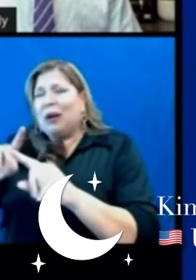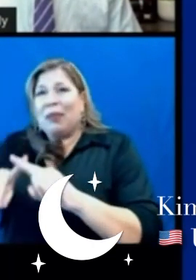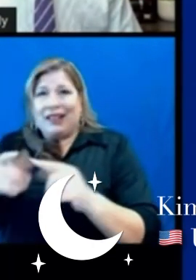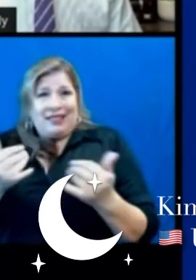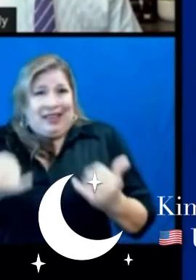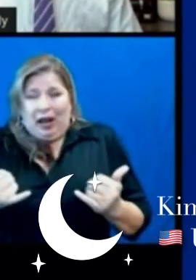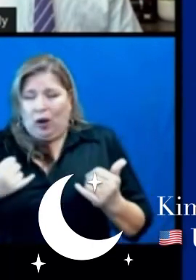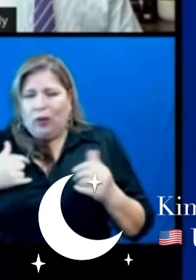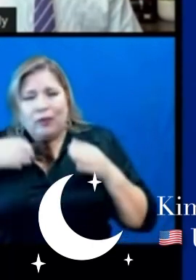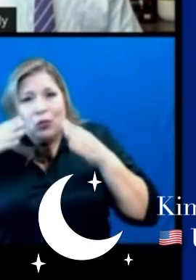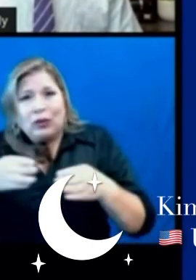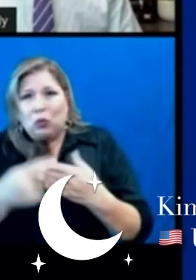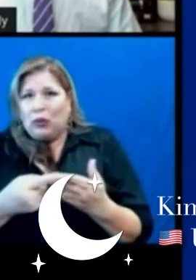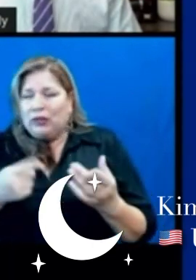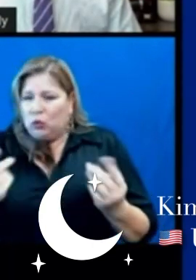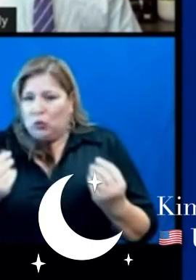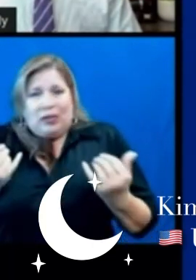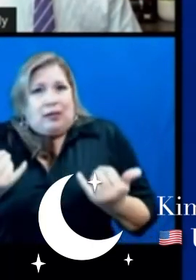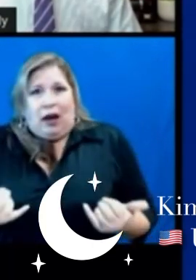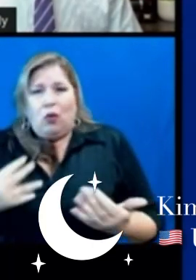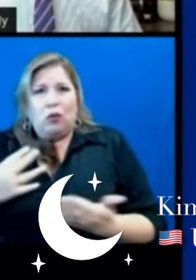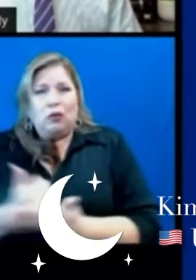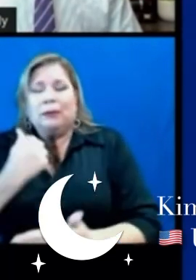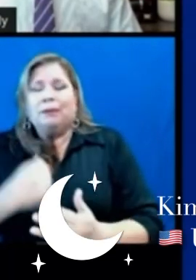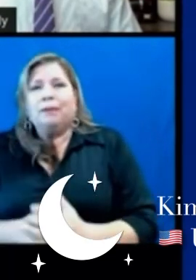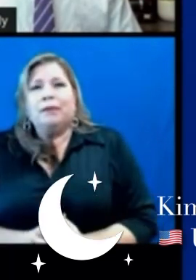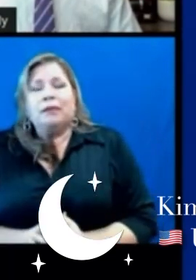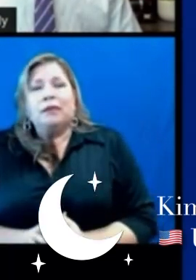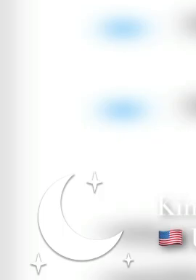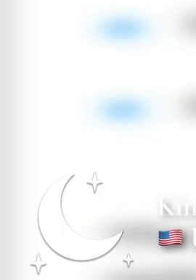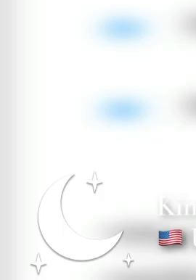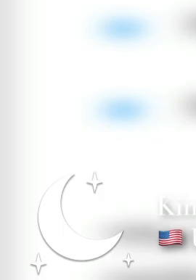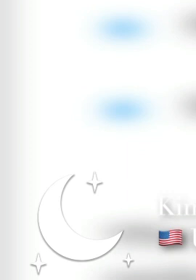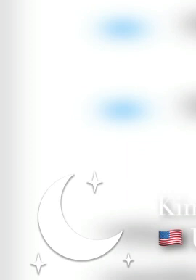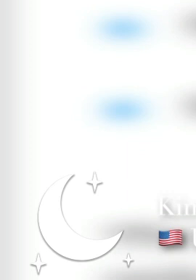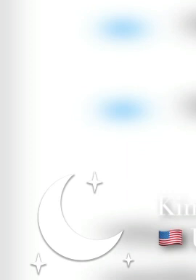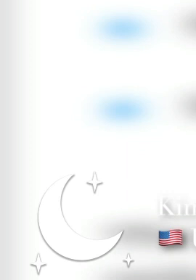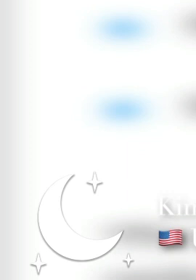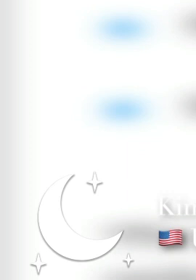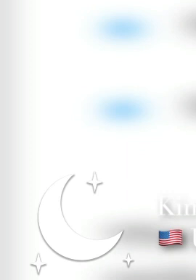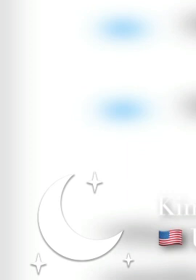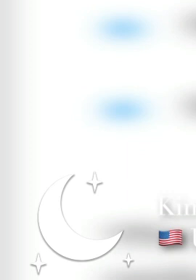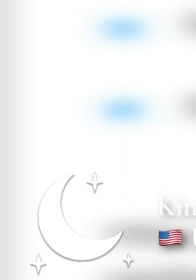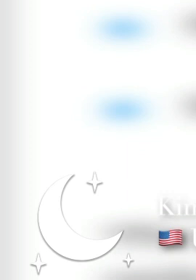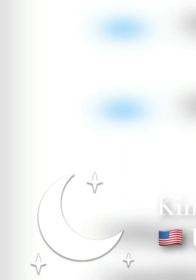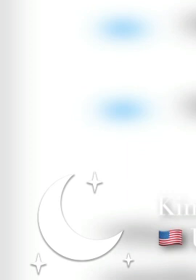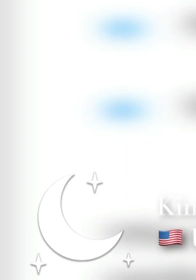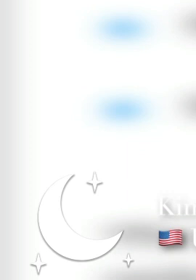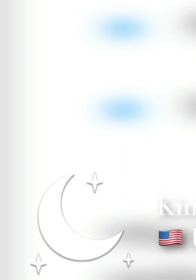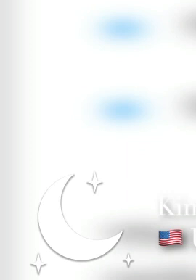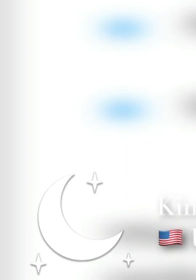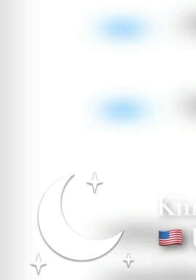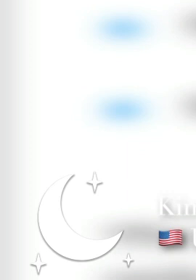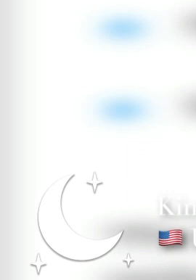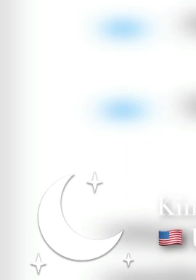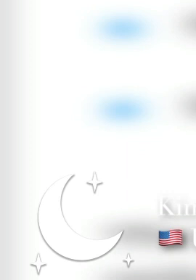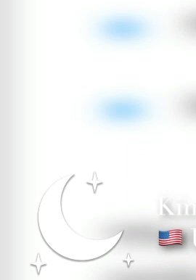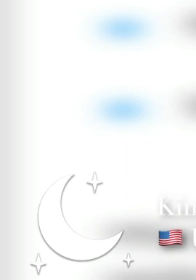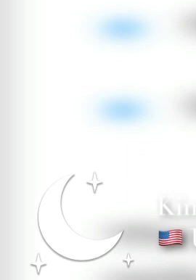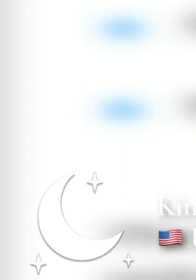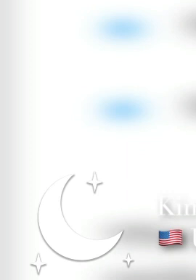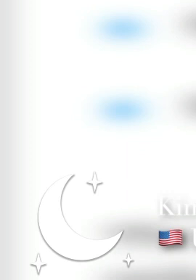Khách hàng bên trong và ông còn nói thêm cơ sở hạ tầng quan trọng và các trường học đã mở cửa sẽ vẫn mở cửa